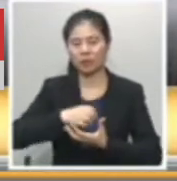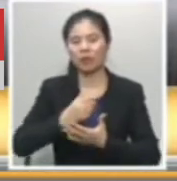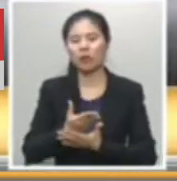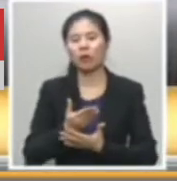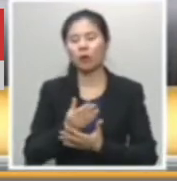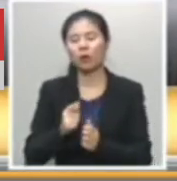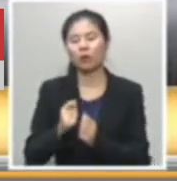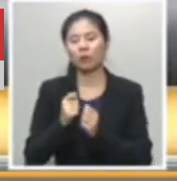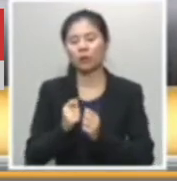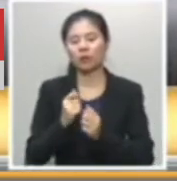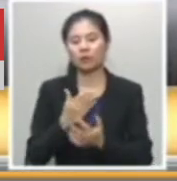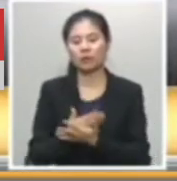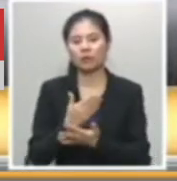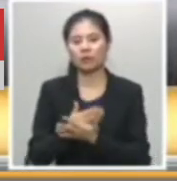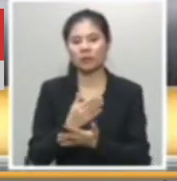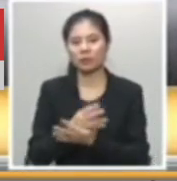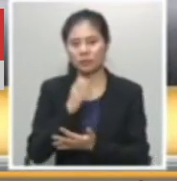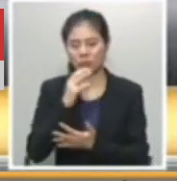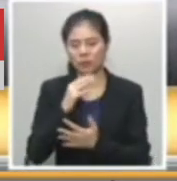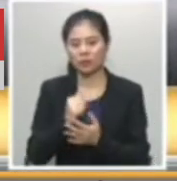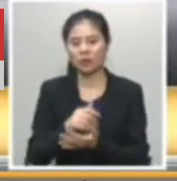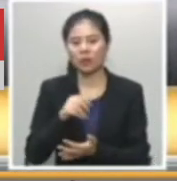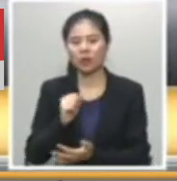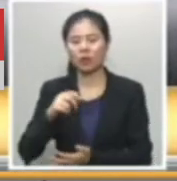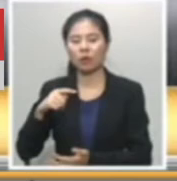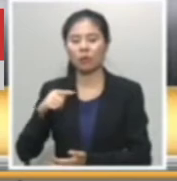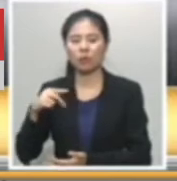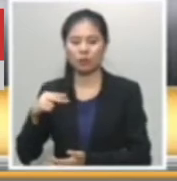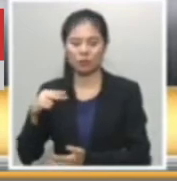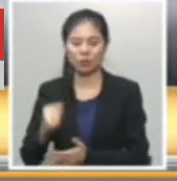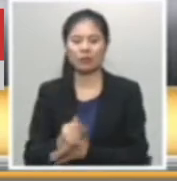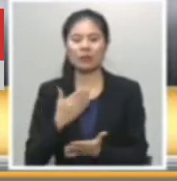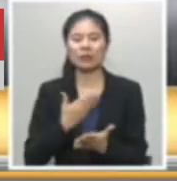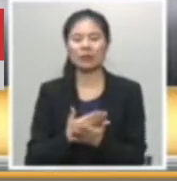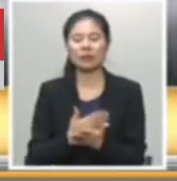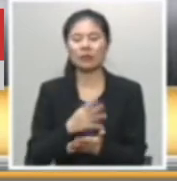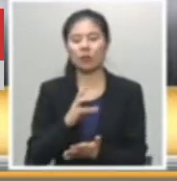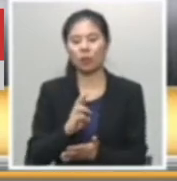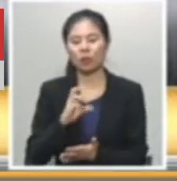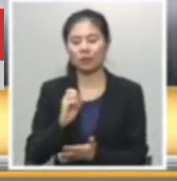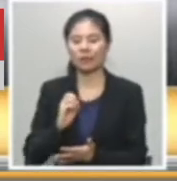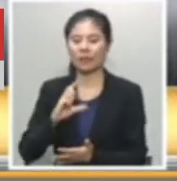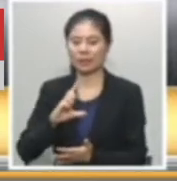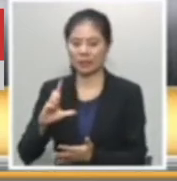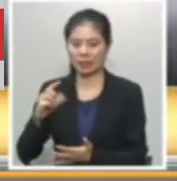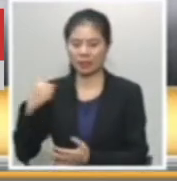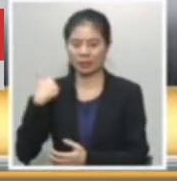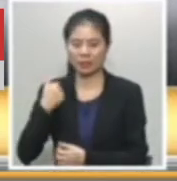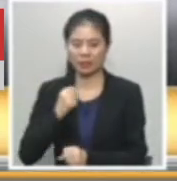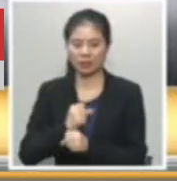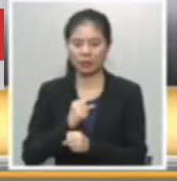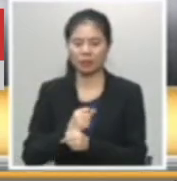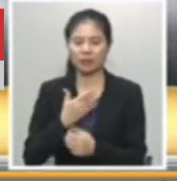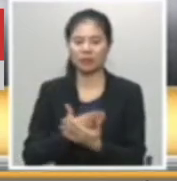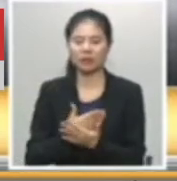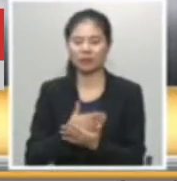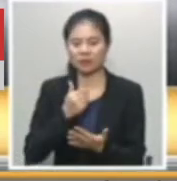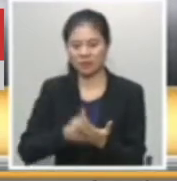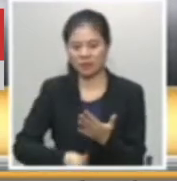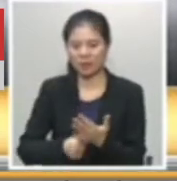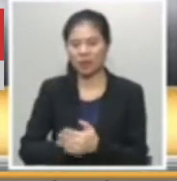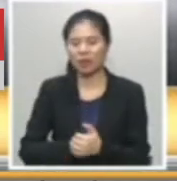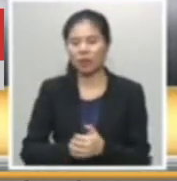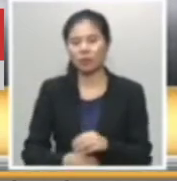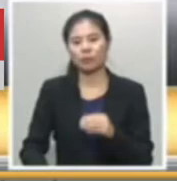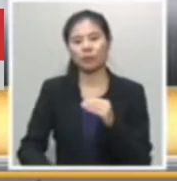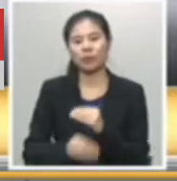ญาตรวมเงินนะครับขององค์กรปกครองส่วนท้องถิ่นอีก 600,000 ล้านรวมเข้าไปในการก่อนหนี้นะครับเพื่อชดเชยงบ